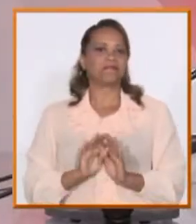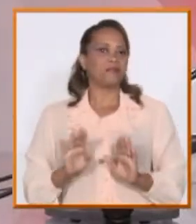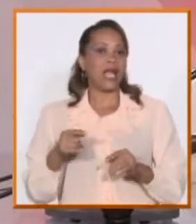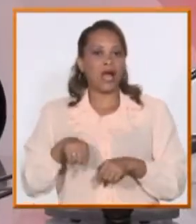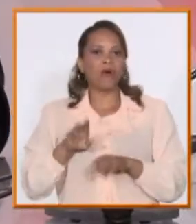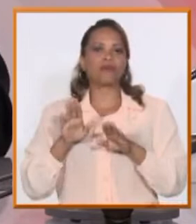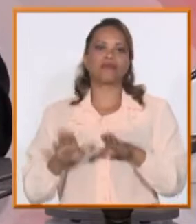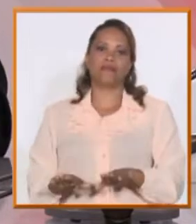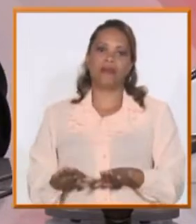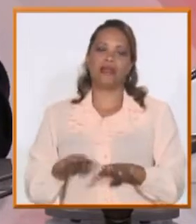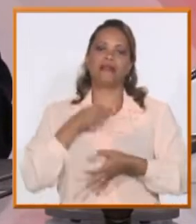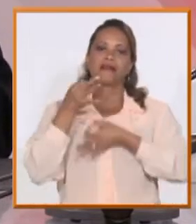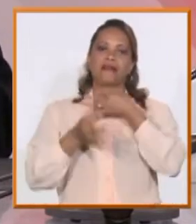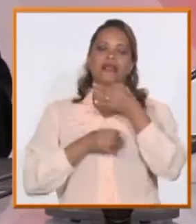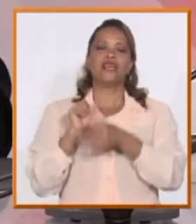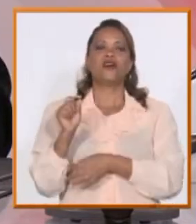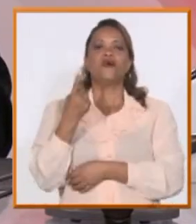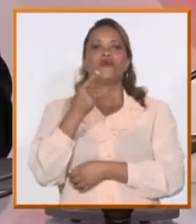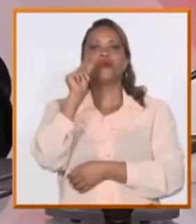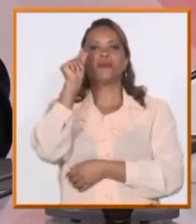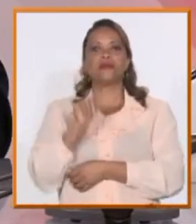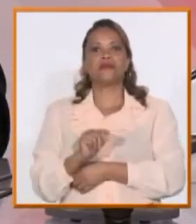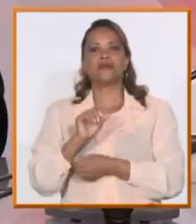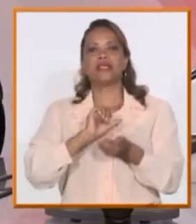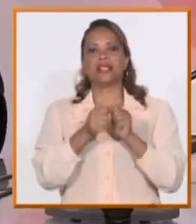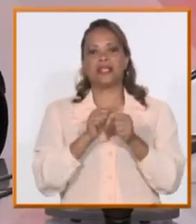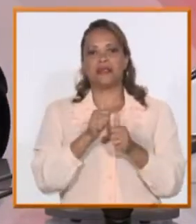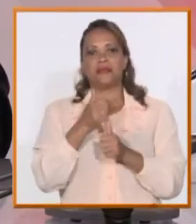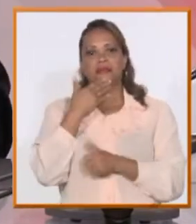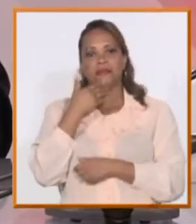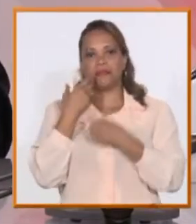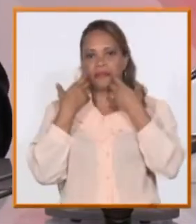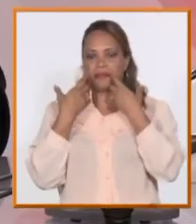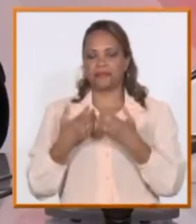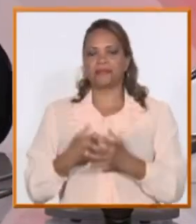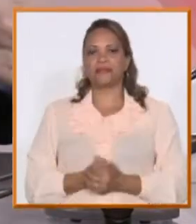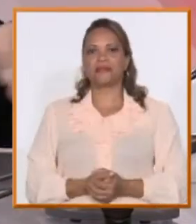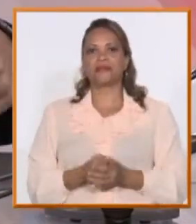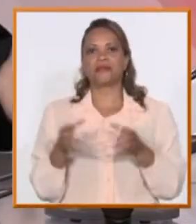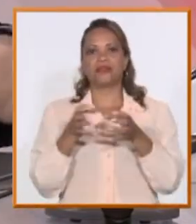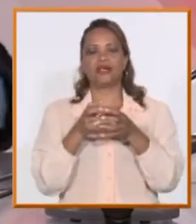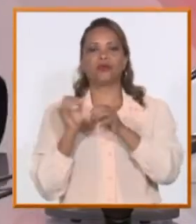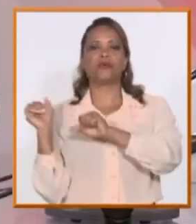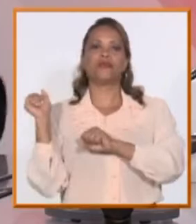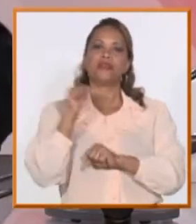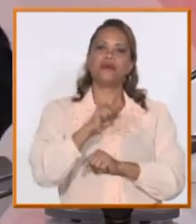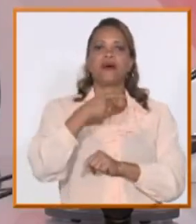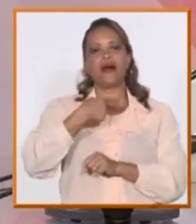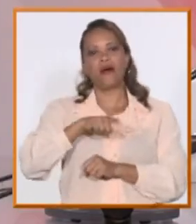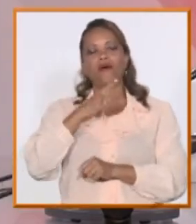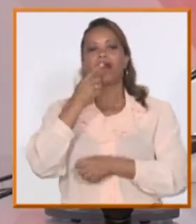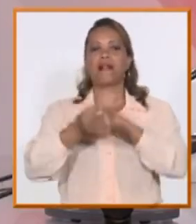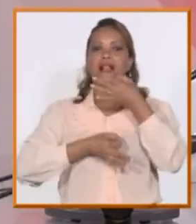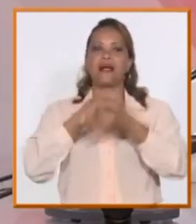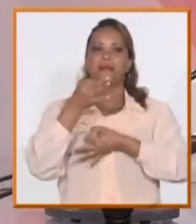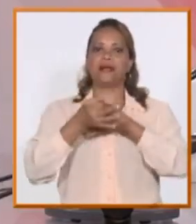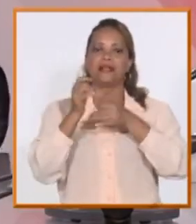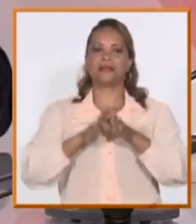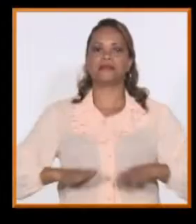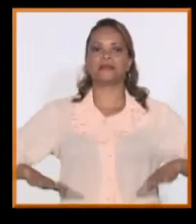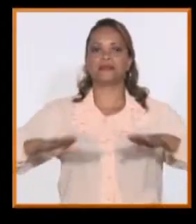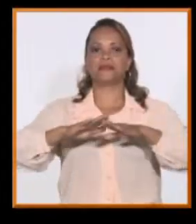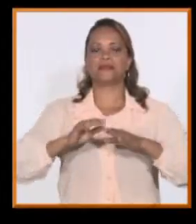alto para hablar con uno de los protagonistas de estos Juegos para Cuba. El comisionado nacional de judo viene ahora a incorporarse con nosotros acá en la mesa